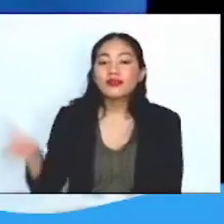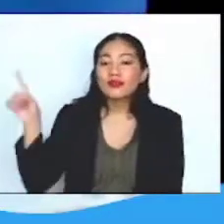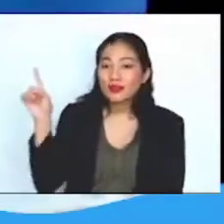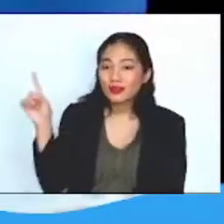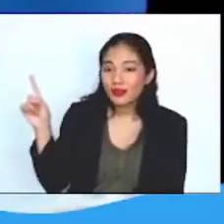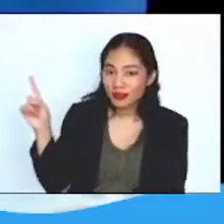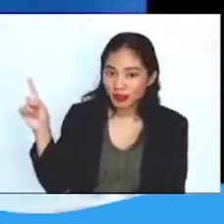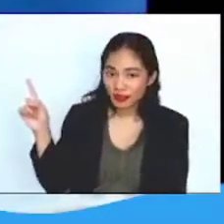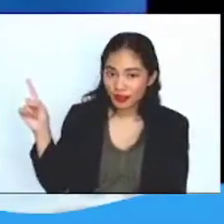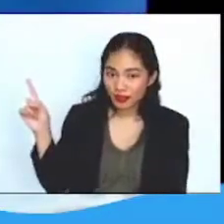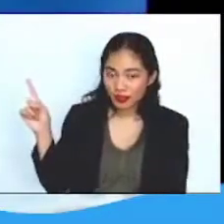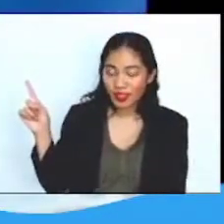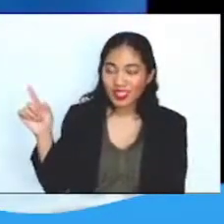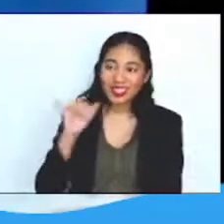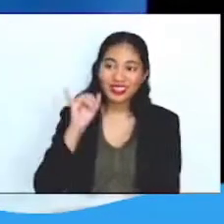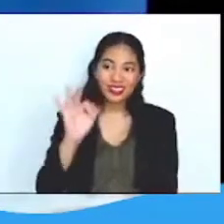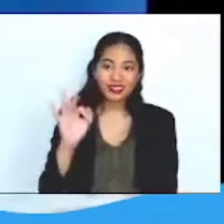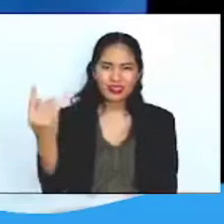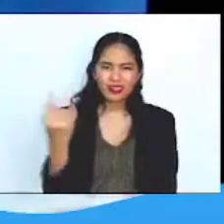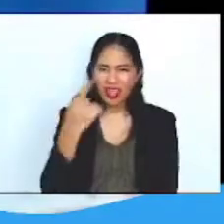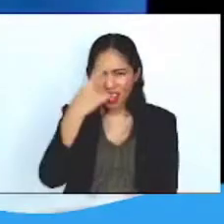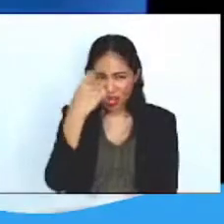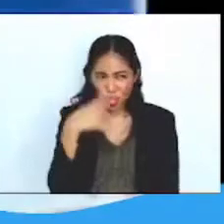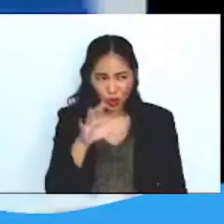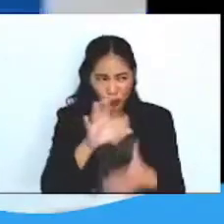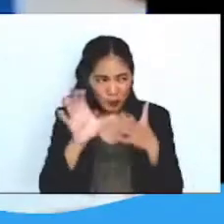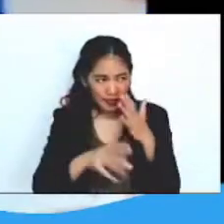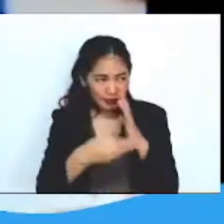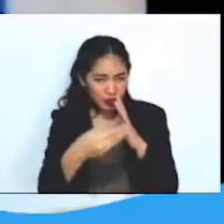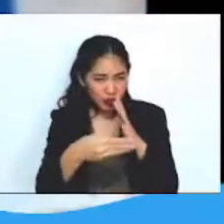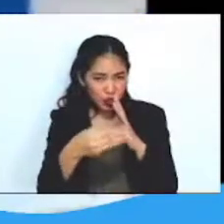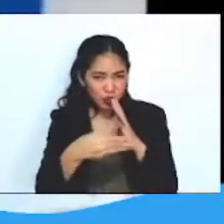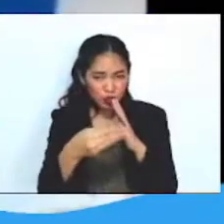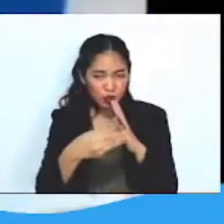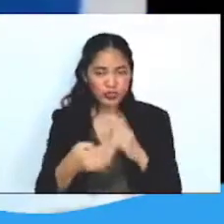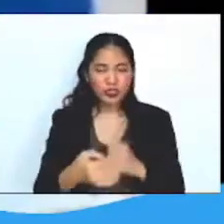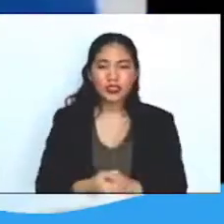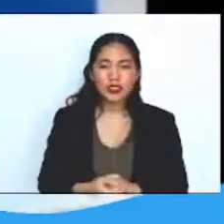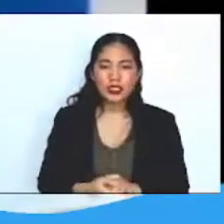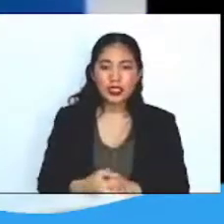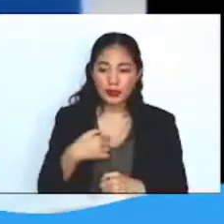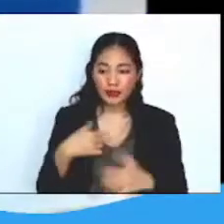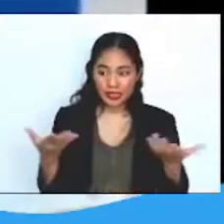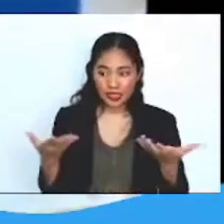sa modules, while I was here since this morning, I was